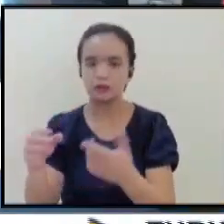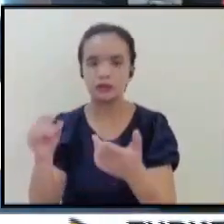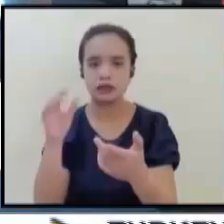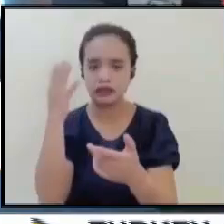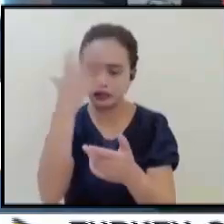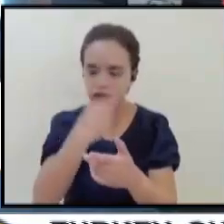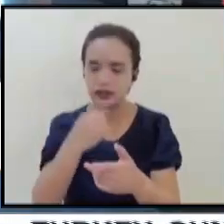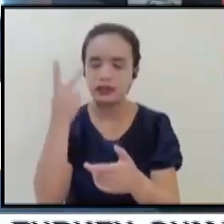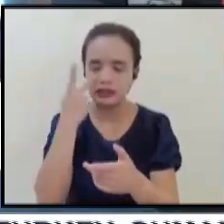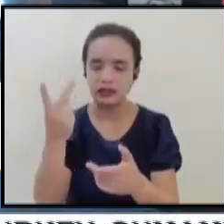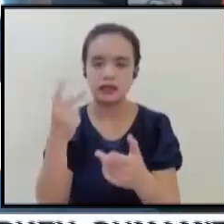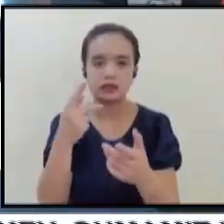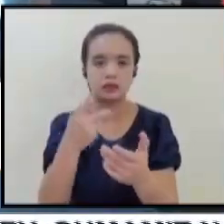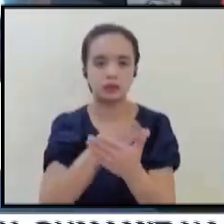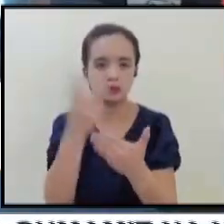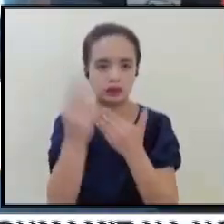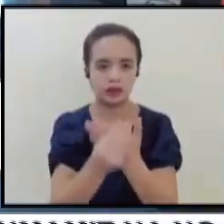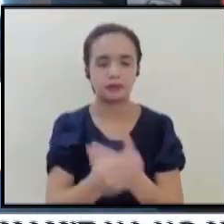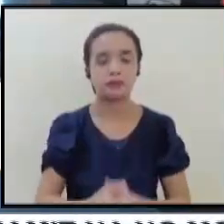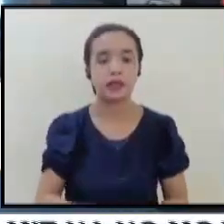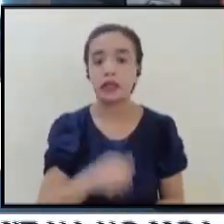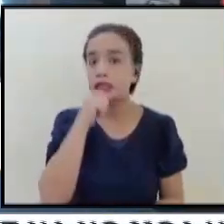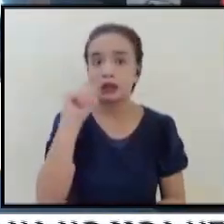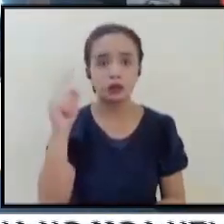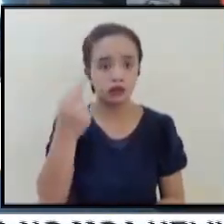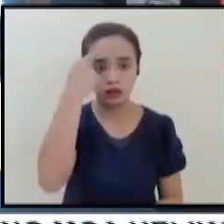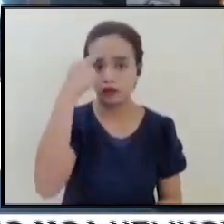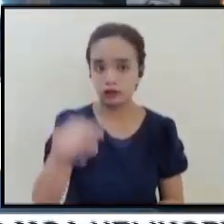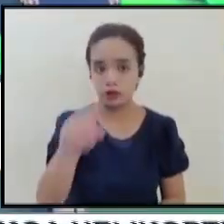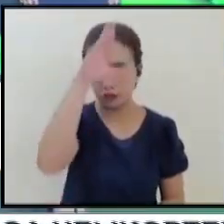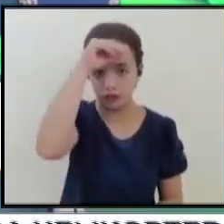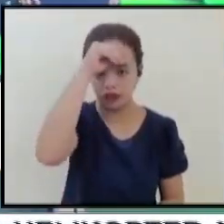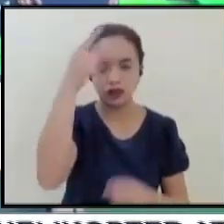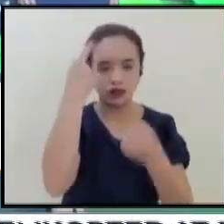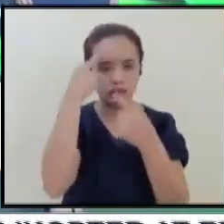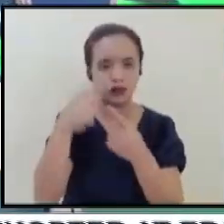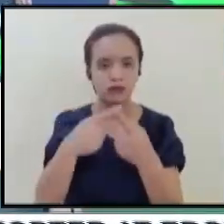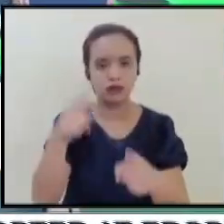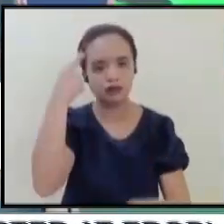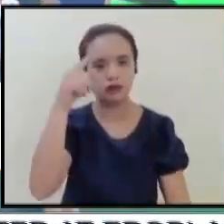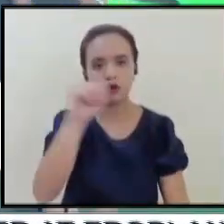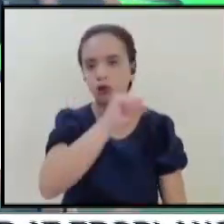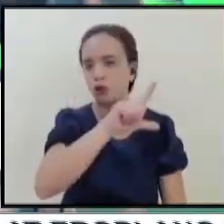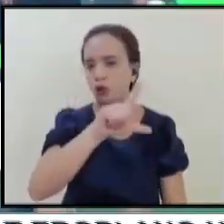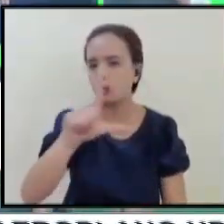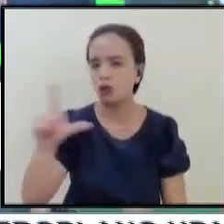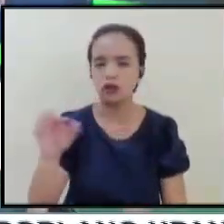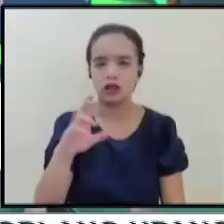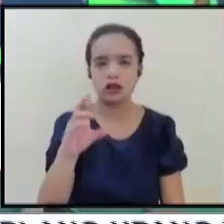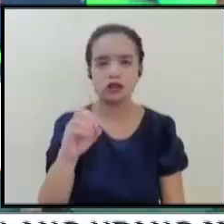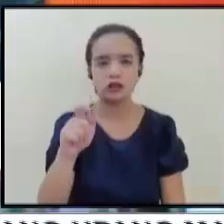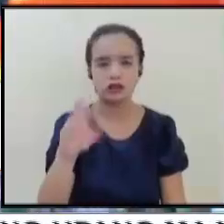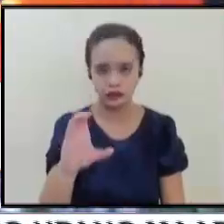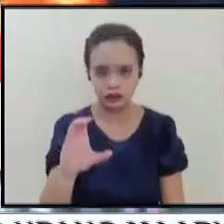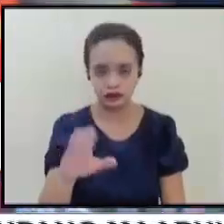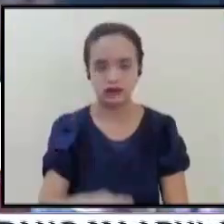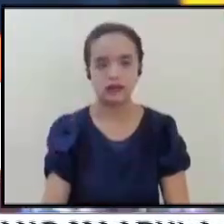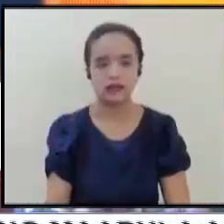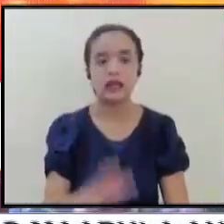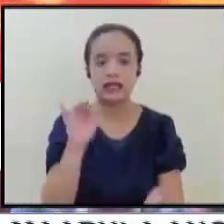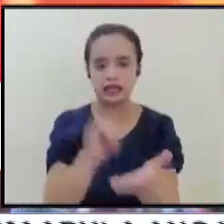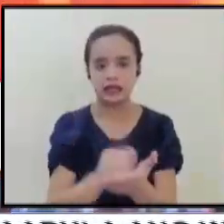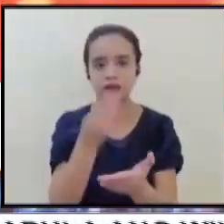ito. Hindi lang pang lalaki kundi para sa lahat ang Reserve Officers Training Corps o ROTC. Ganyan ang mensahe ni